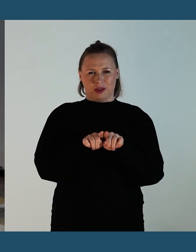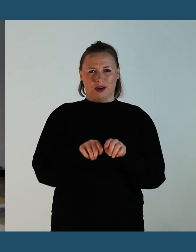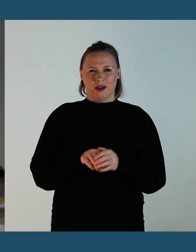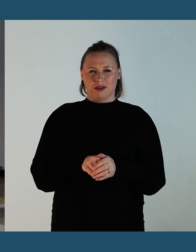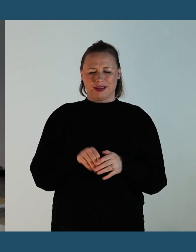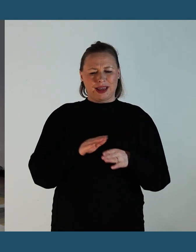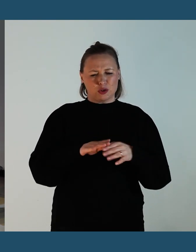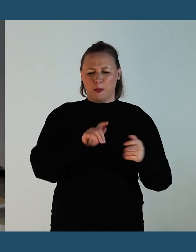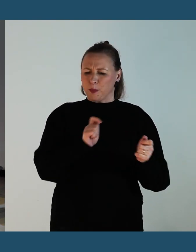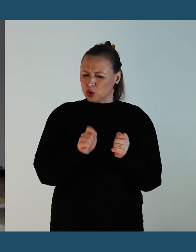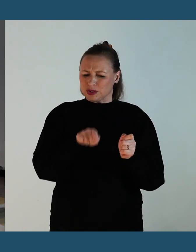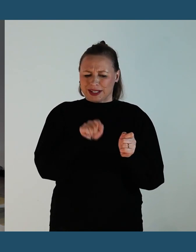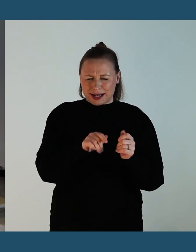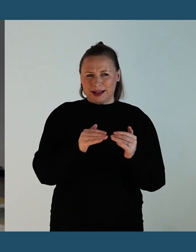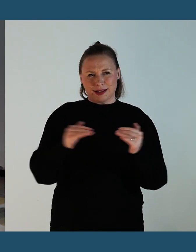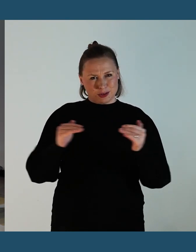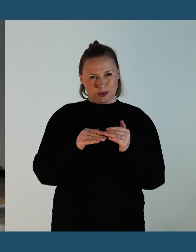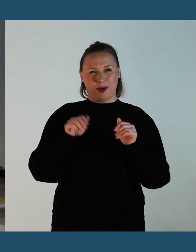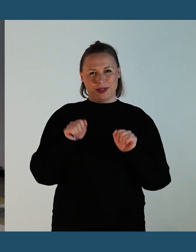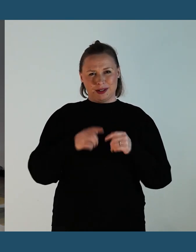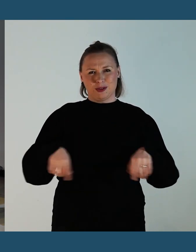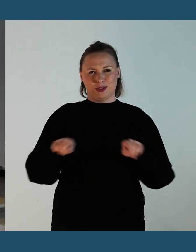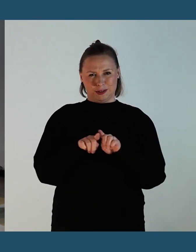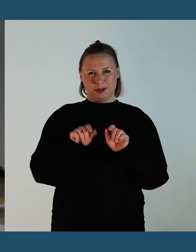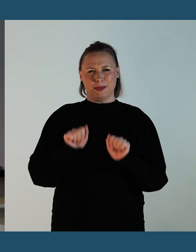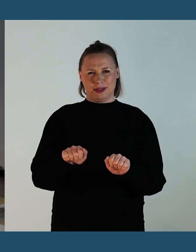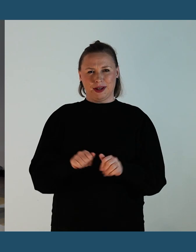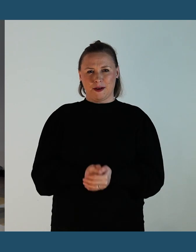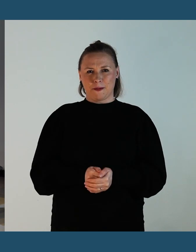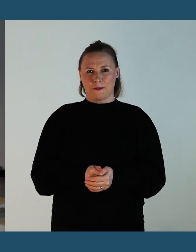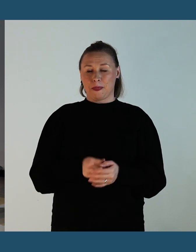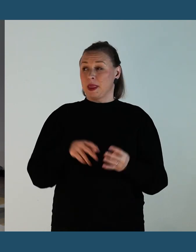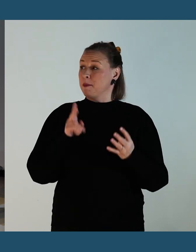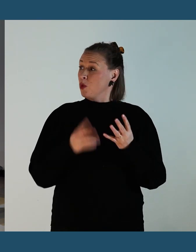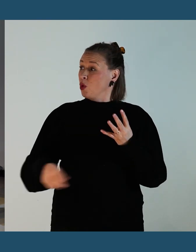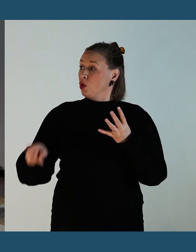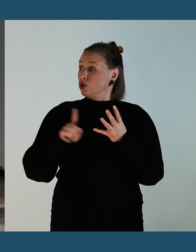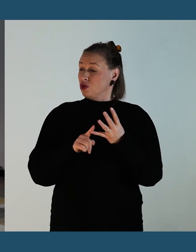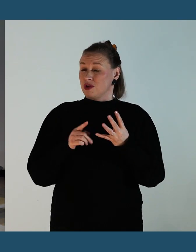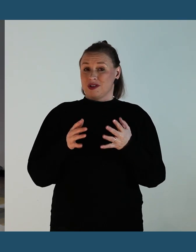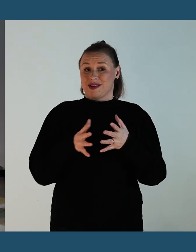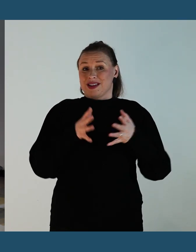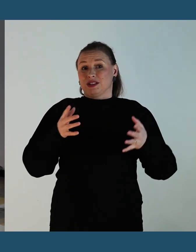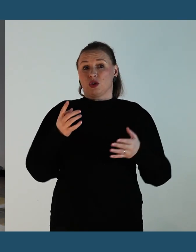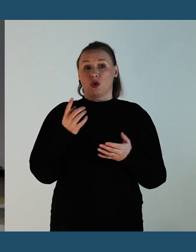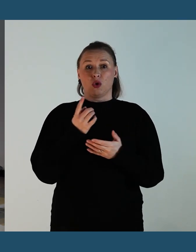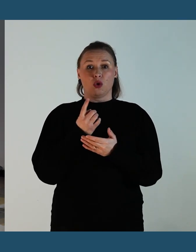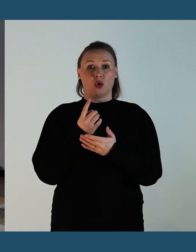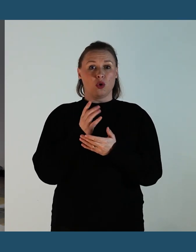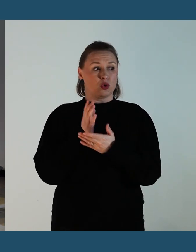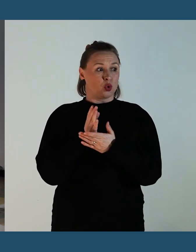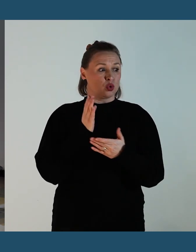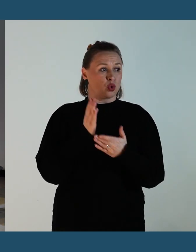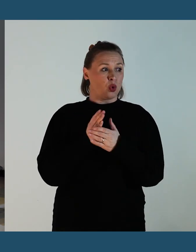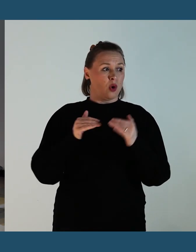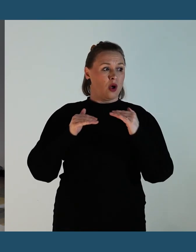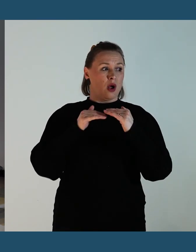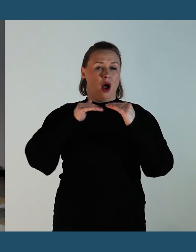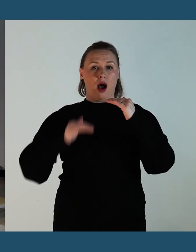tehdä sinne. Ja sitten yksi oikeasti iso merkittävä juttu on se, että alipalkkaus pitäisi Suomessa